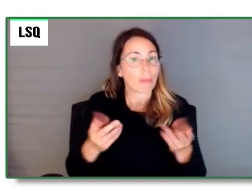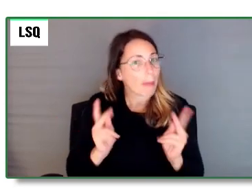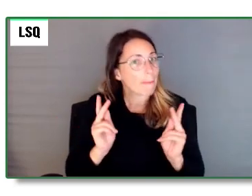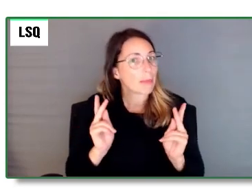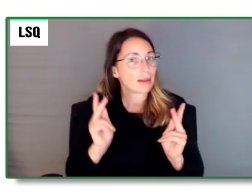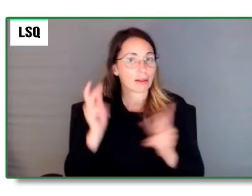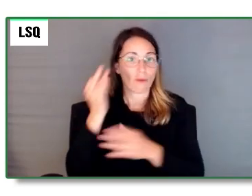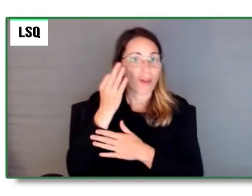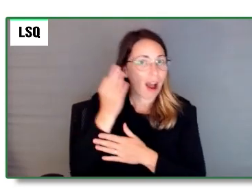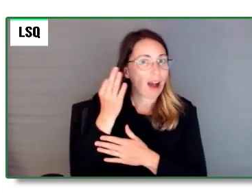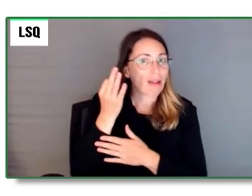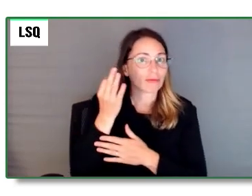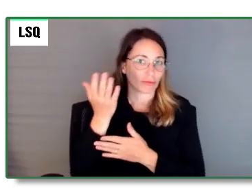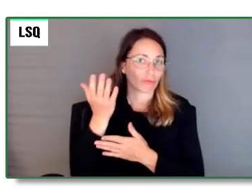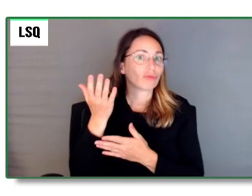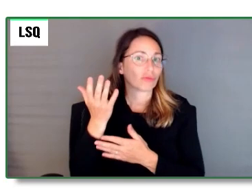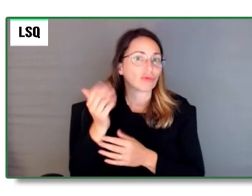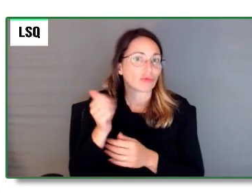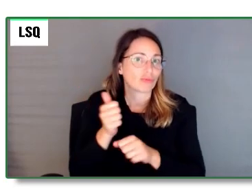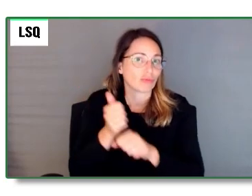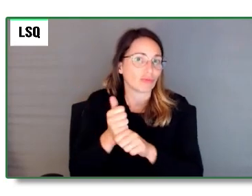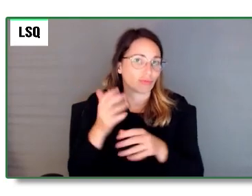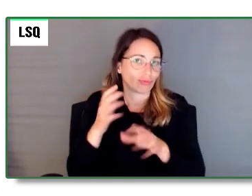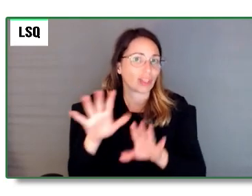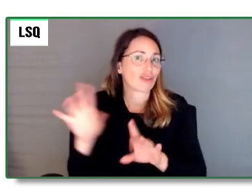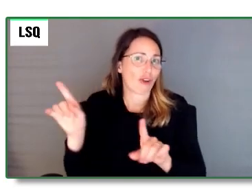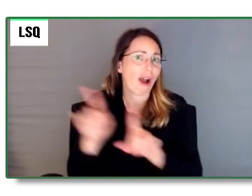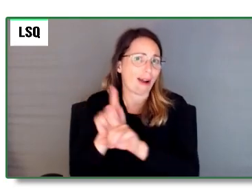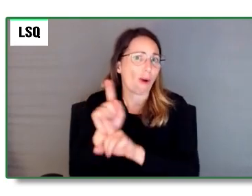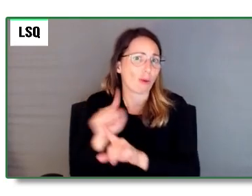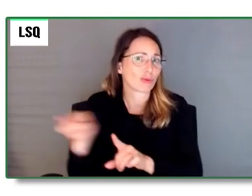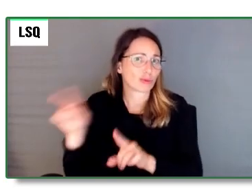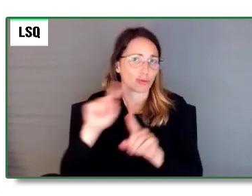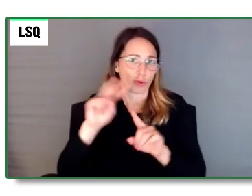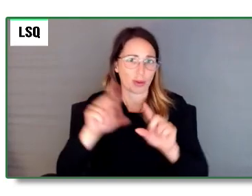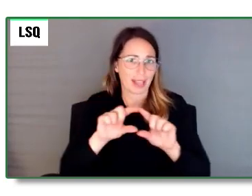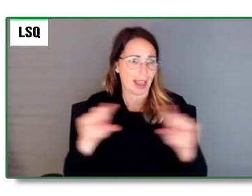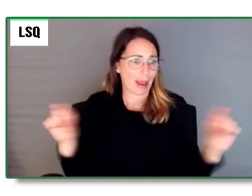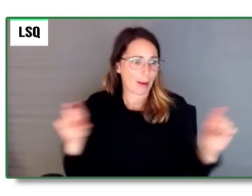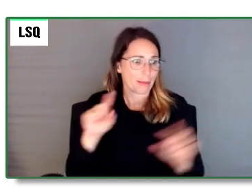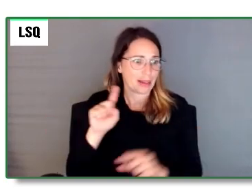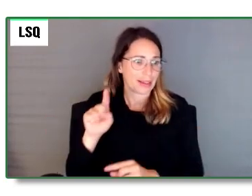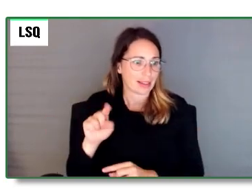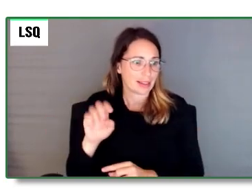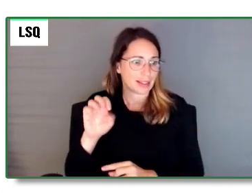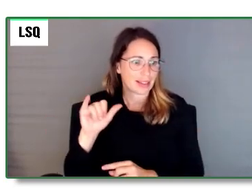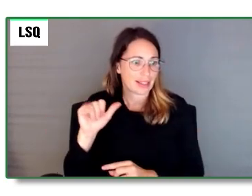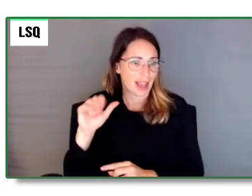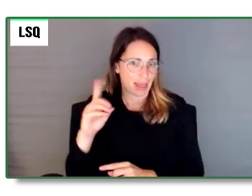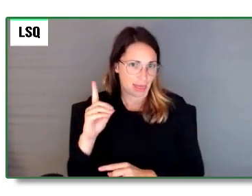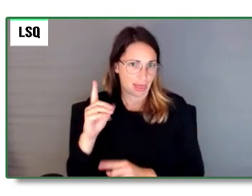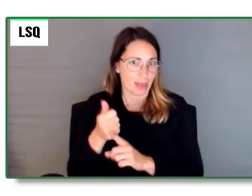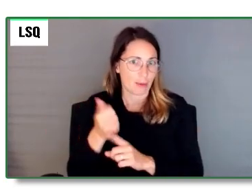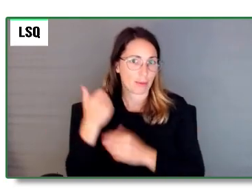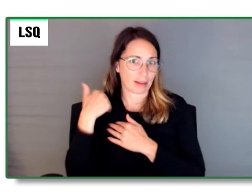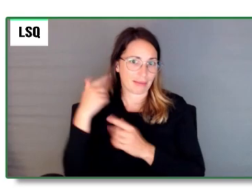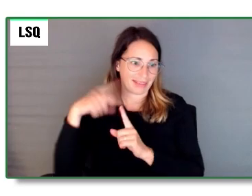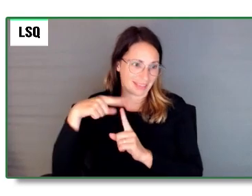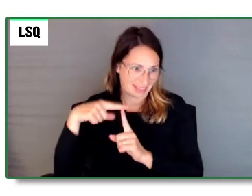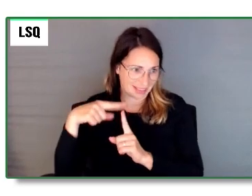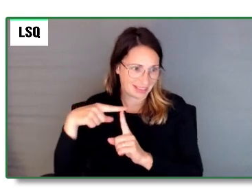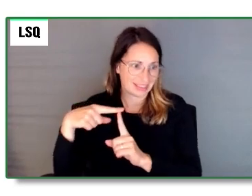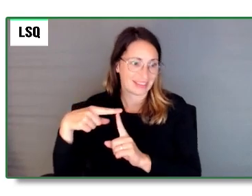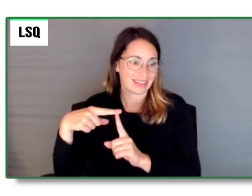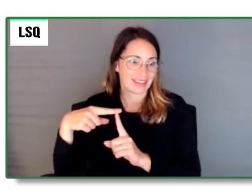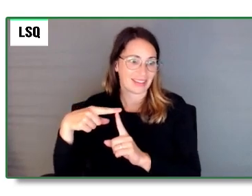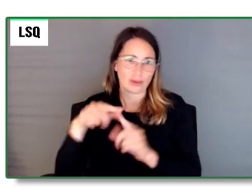déjà rencontrés. Au deuxième rang, il y a Ziad, qui est notre responsable de la technologie, qui a organisé la